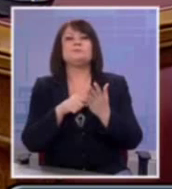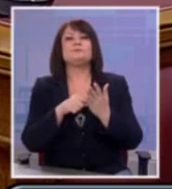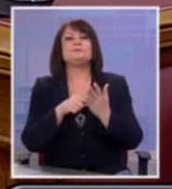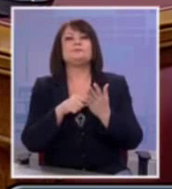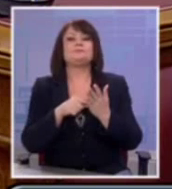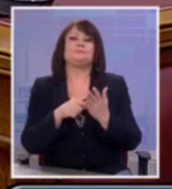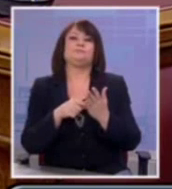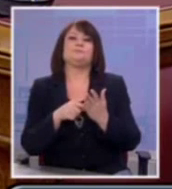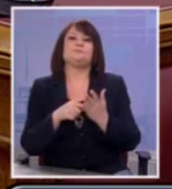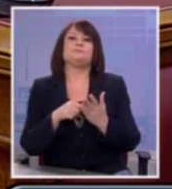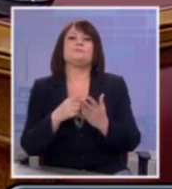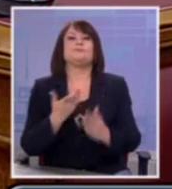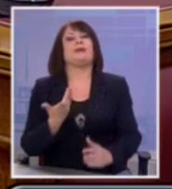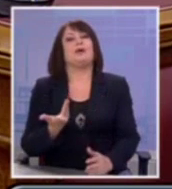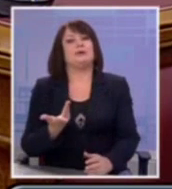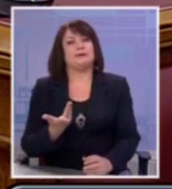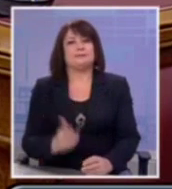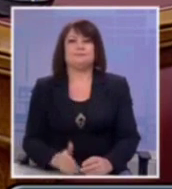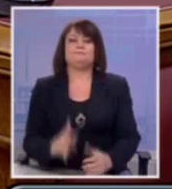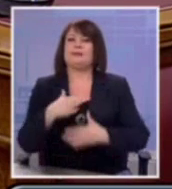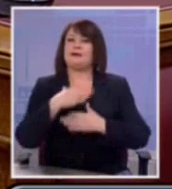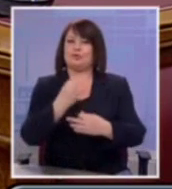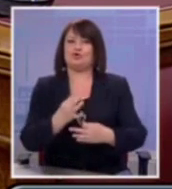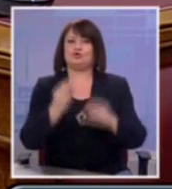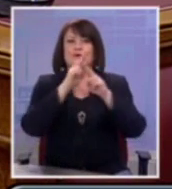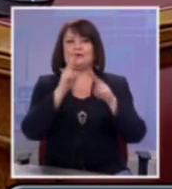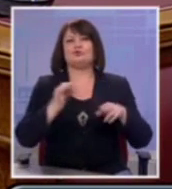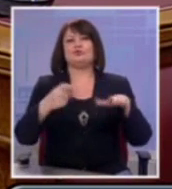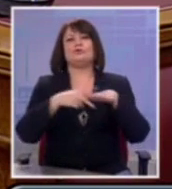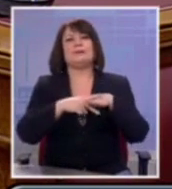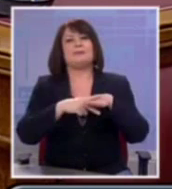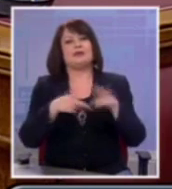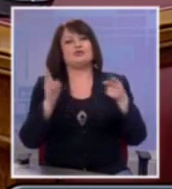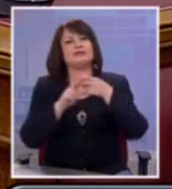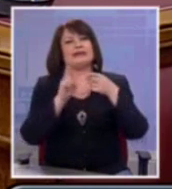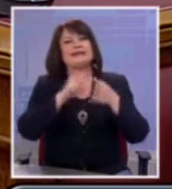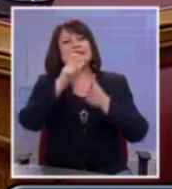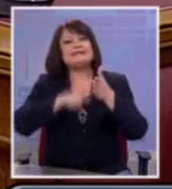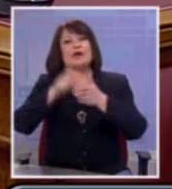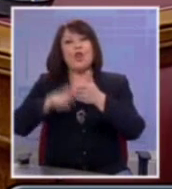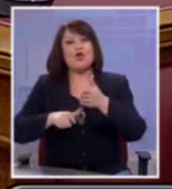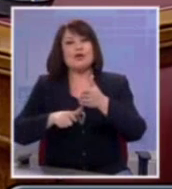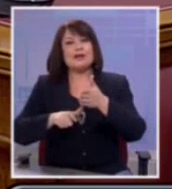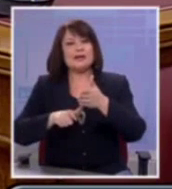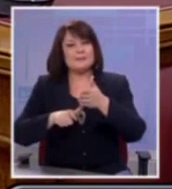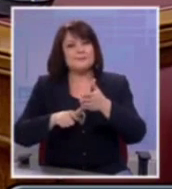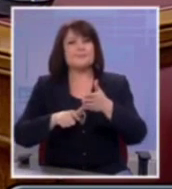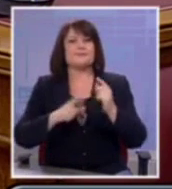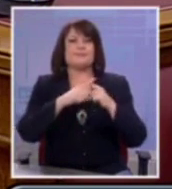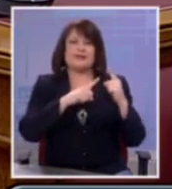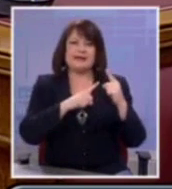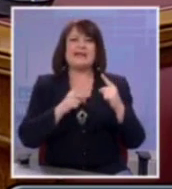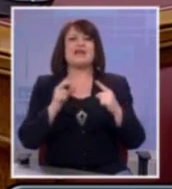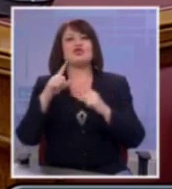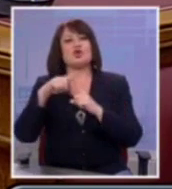the chief IMF representatives, οι εκπρόσωποι του ΔΝΤ στις συναντήσεις στα ξενοδοχεία ήταν ο κ. Χέγγεν και ο Ρέιτσελ